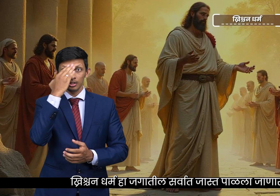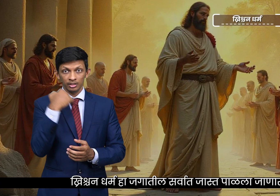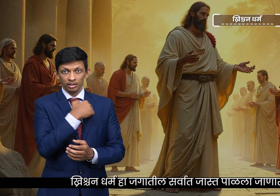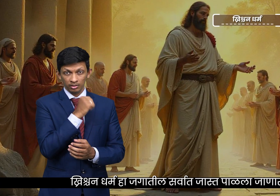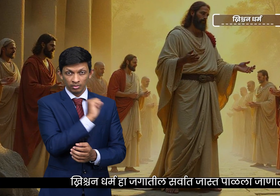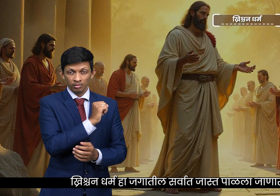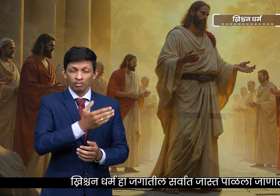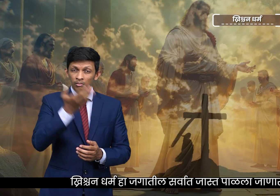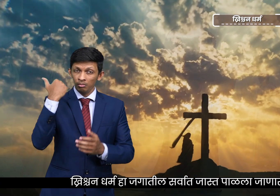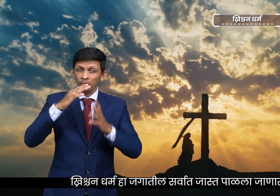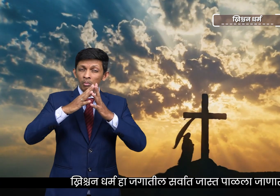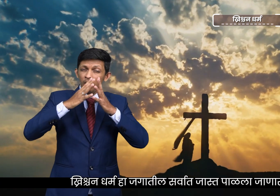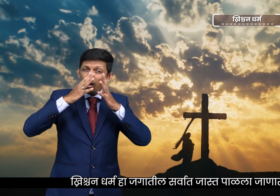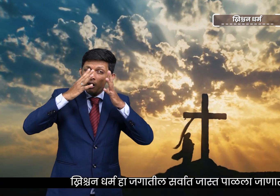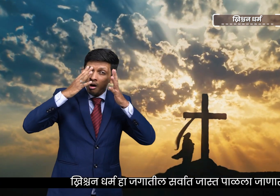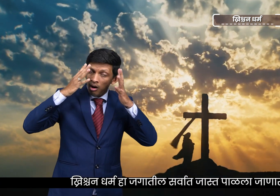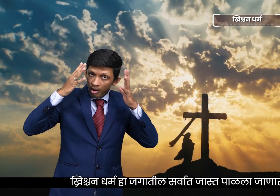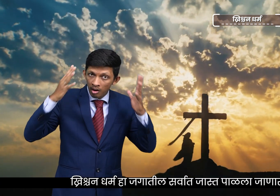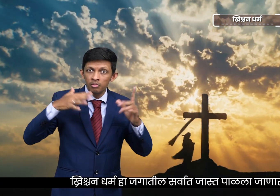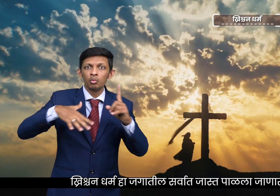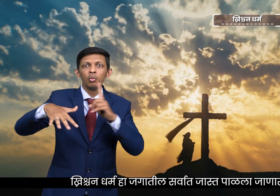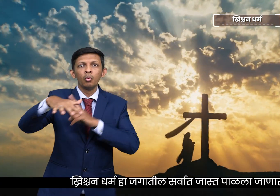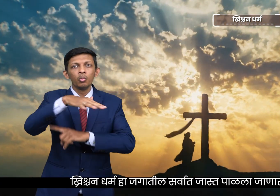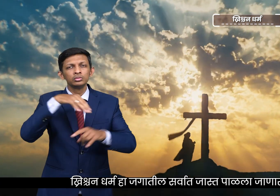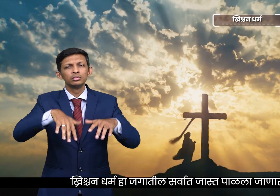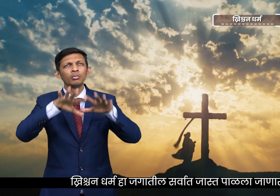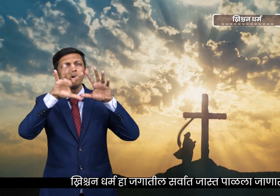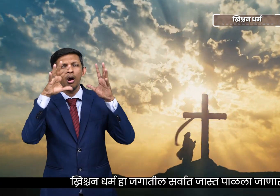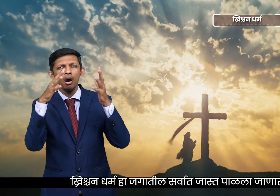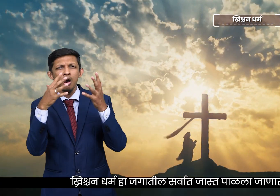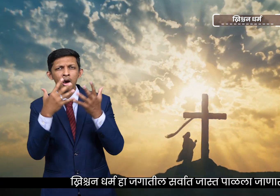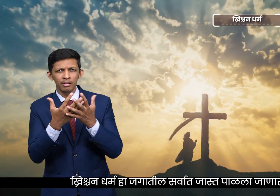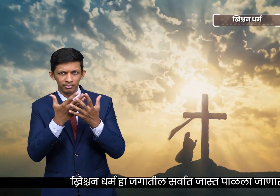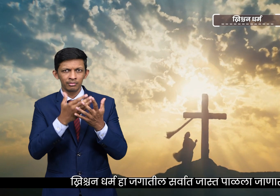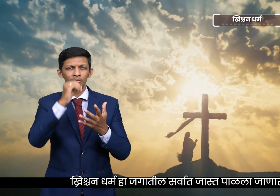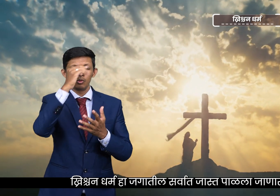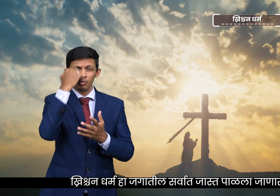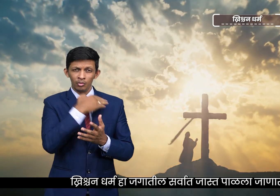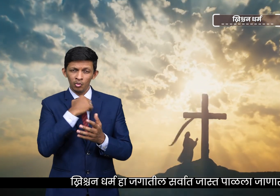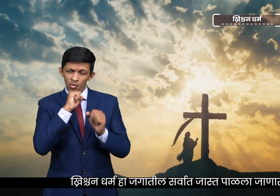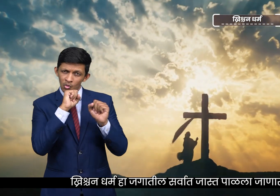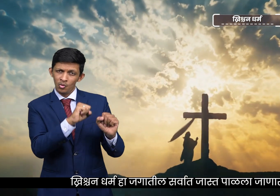ख्रिश्चन धर्म हा जगातील सर्वात जास्त पाळला जाणारा धर्म आहे.